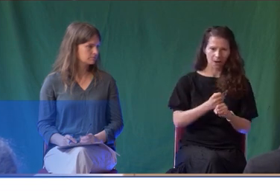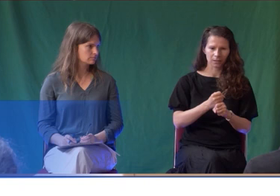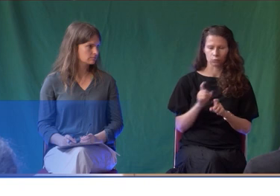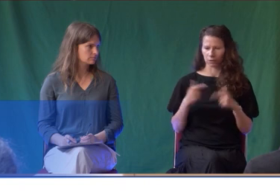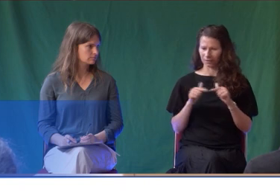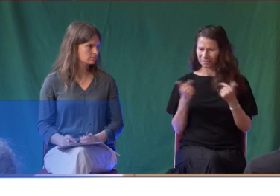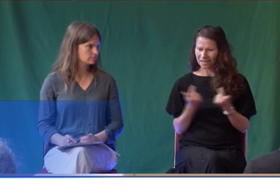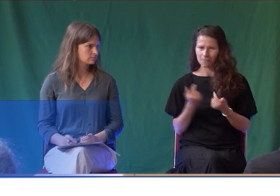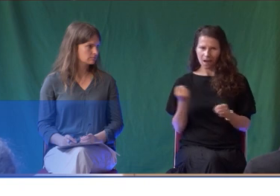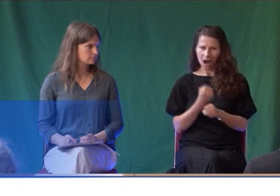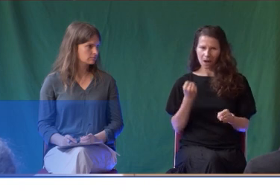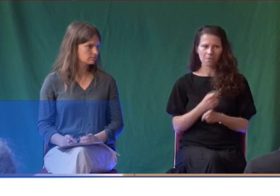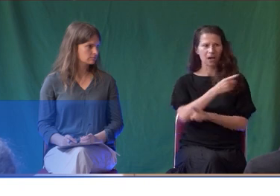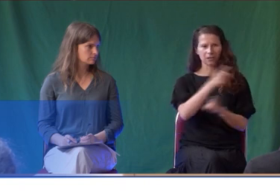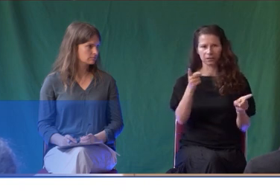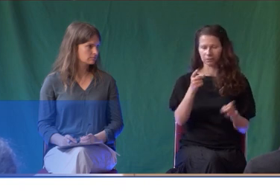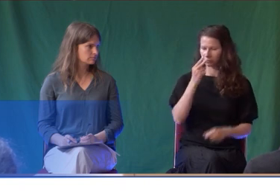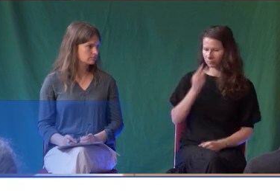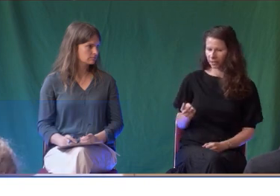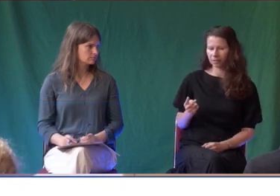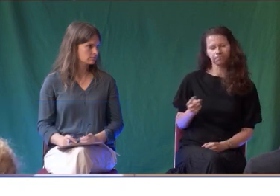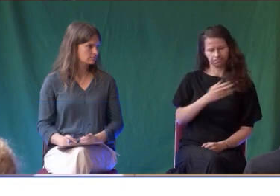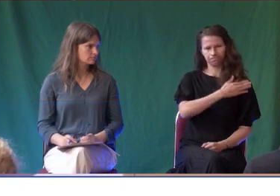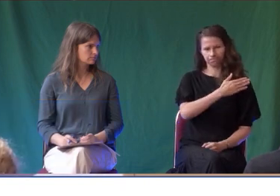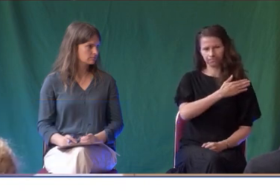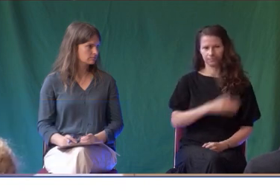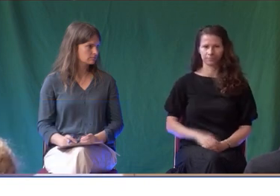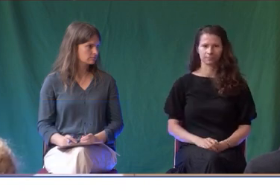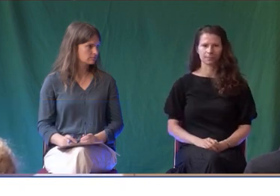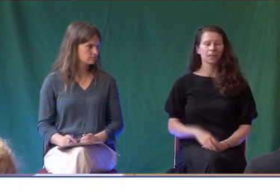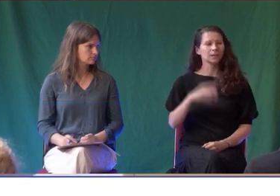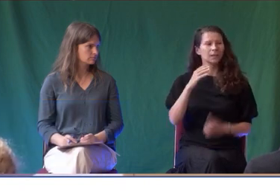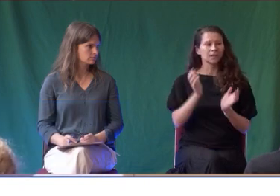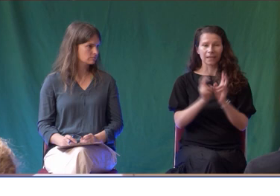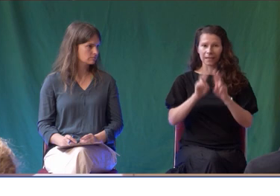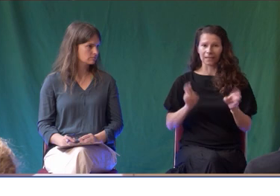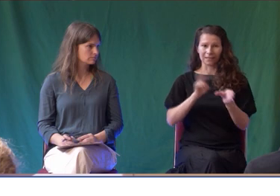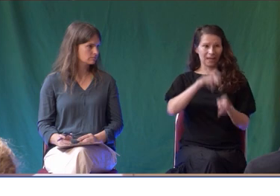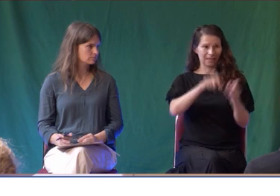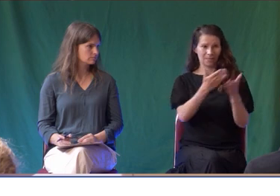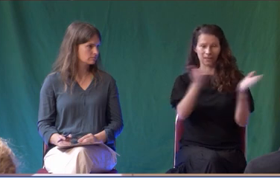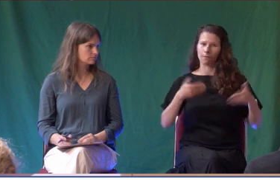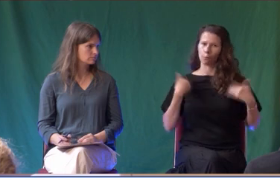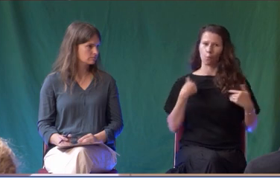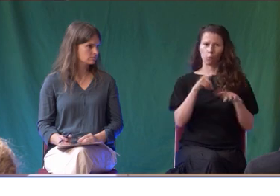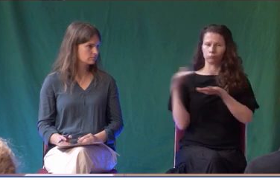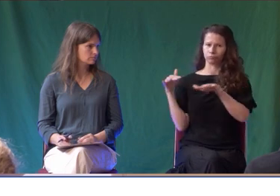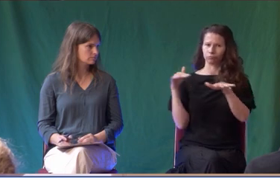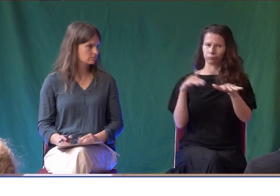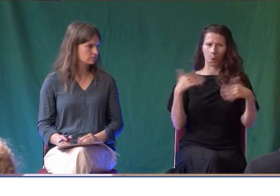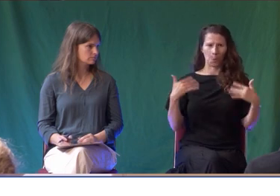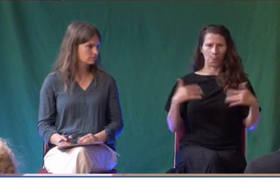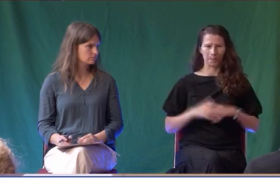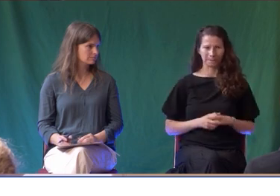Teams wirklich auch im Land geschätzt wird sehr geehrte teilnehmende ich freue mich dass Sie zahlreich erschienen sind und